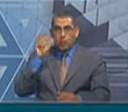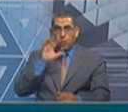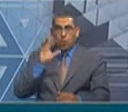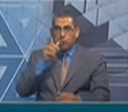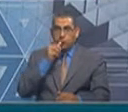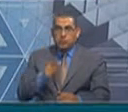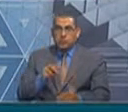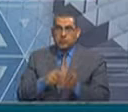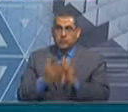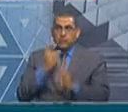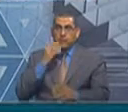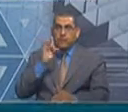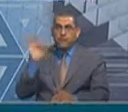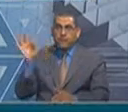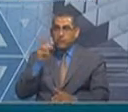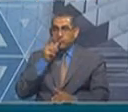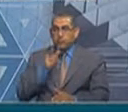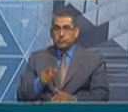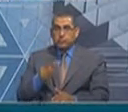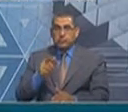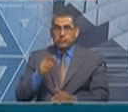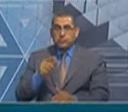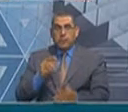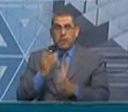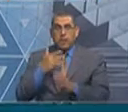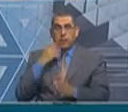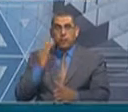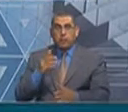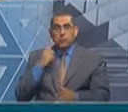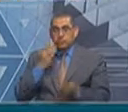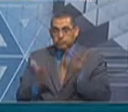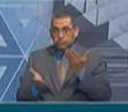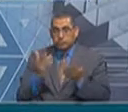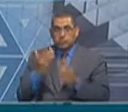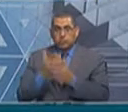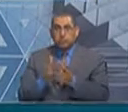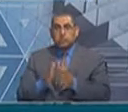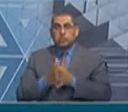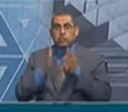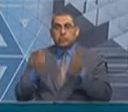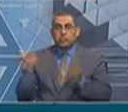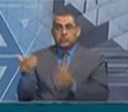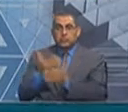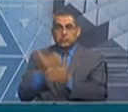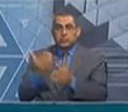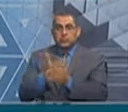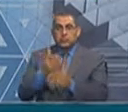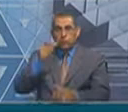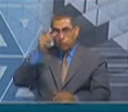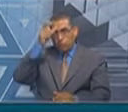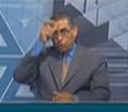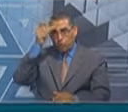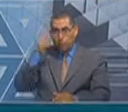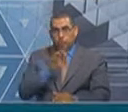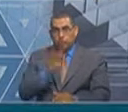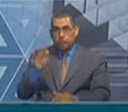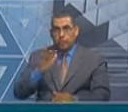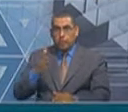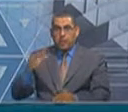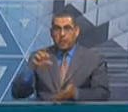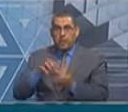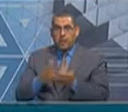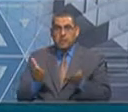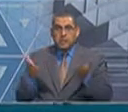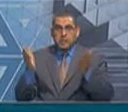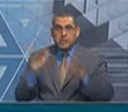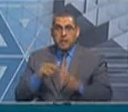خاصة الجانب الفرنسي الذي سيلمح من وجهة نظره بشكل كبير على التدخلات التركية في شرق المتوسط، وإيجاد